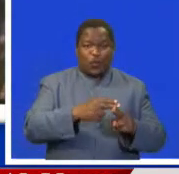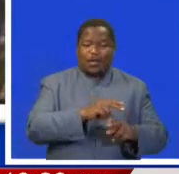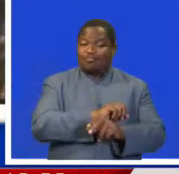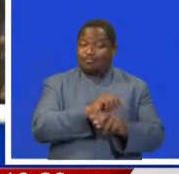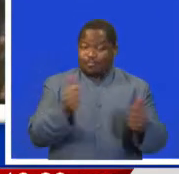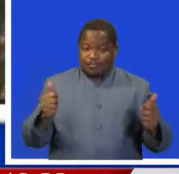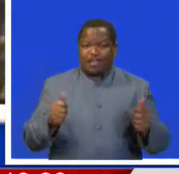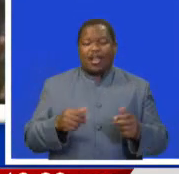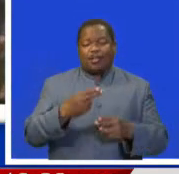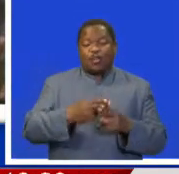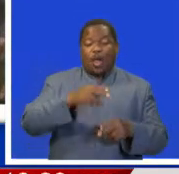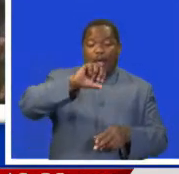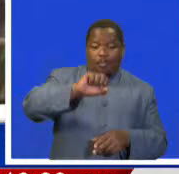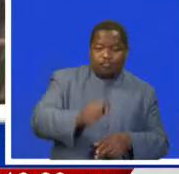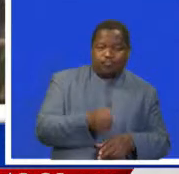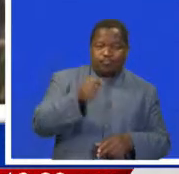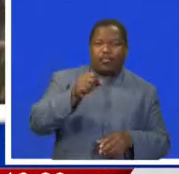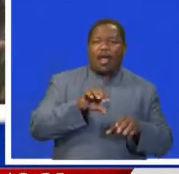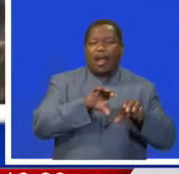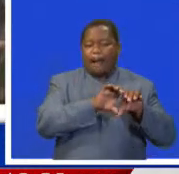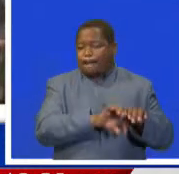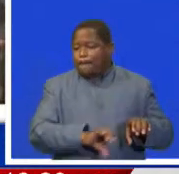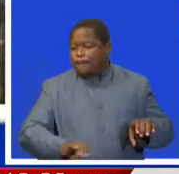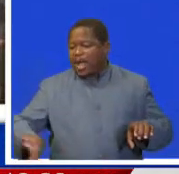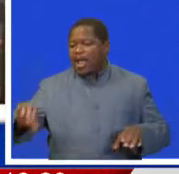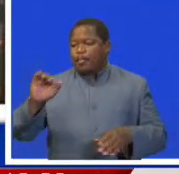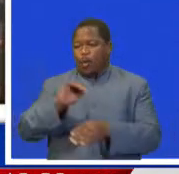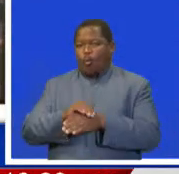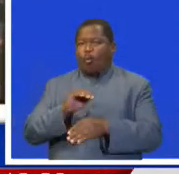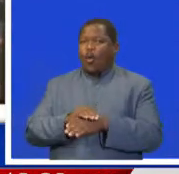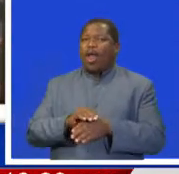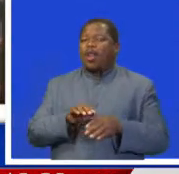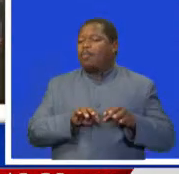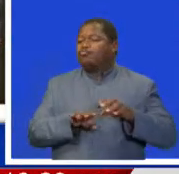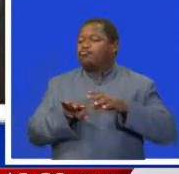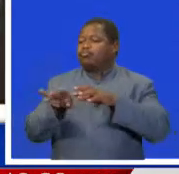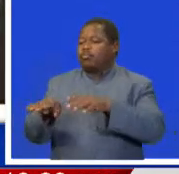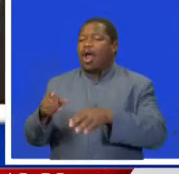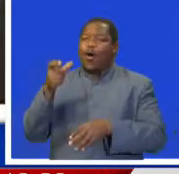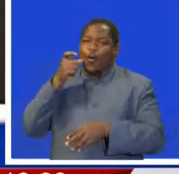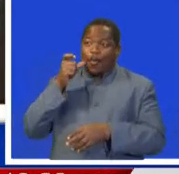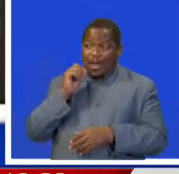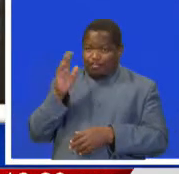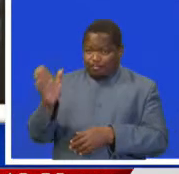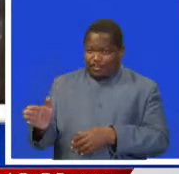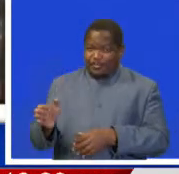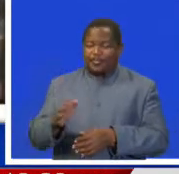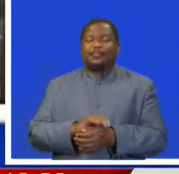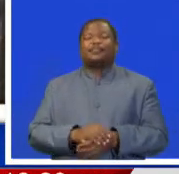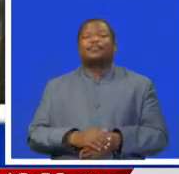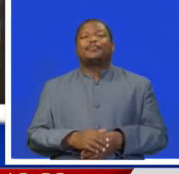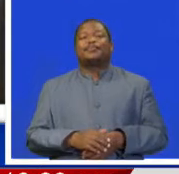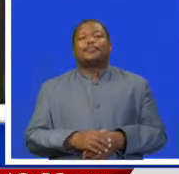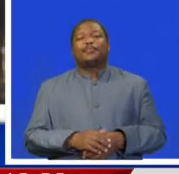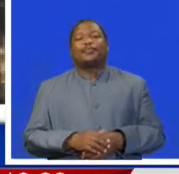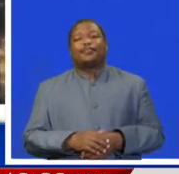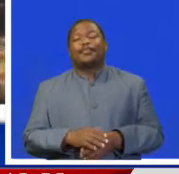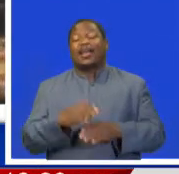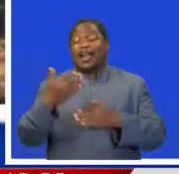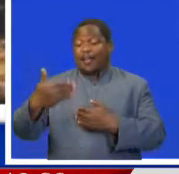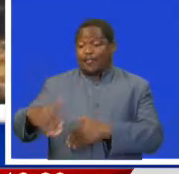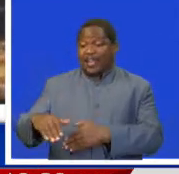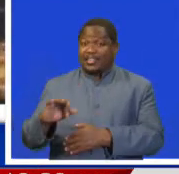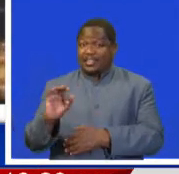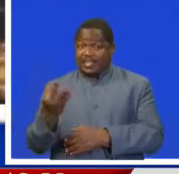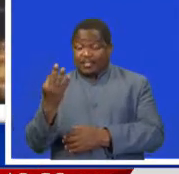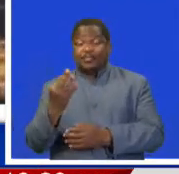line yakhona kalobamba lesinye ke sigaba lesitawulandzela ngoloko ukuthi kwayona le